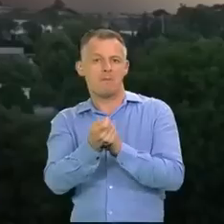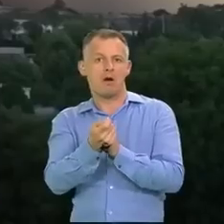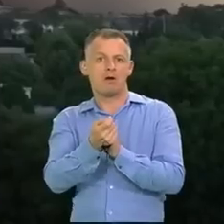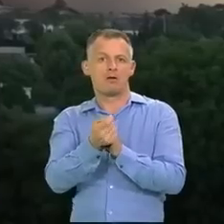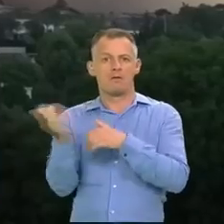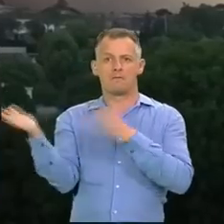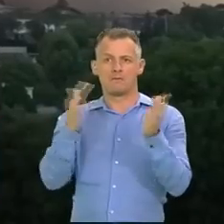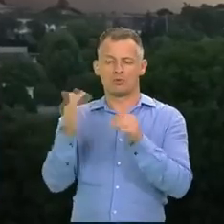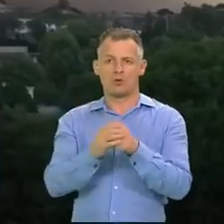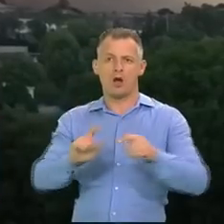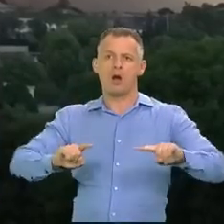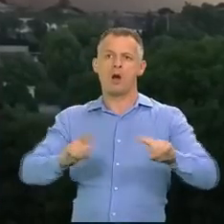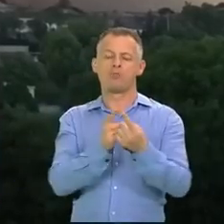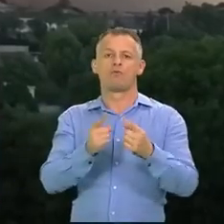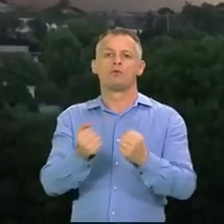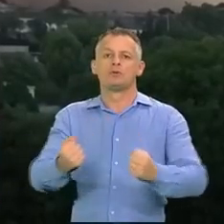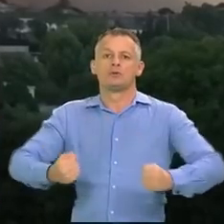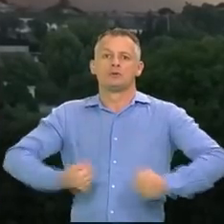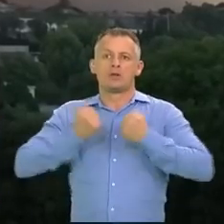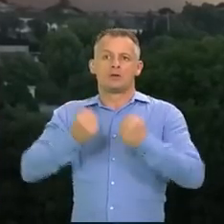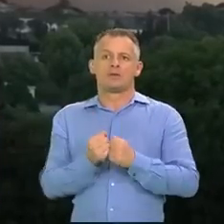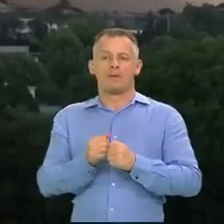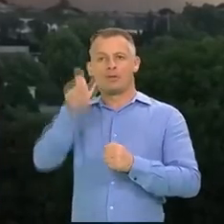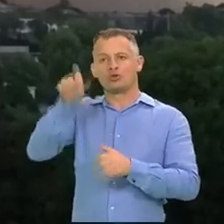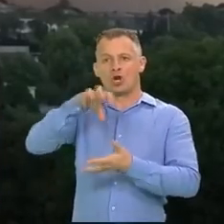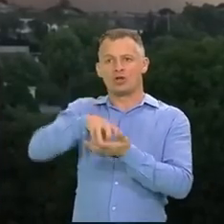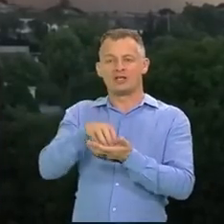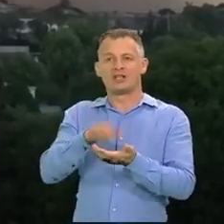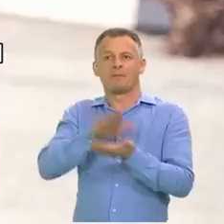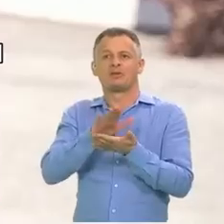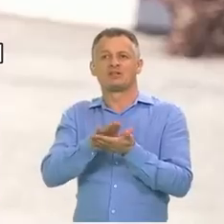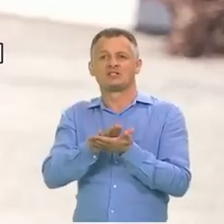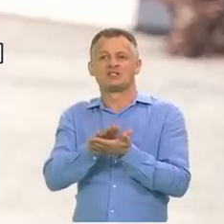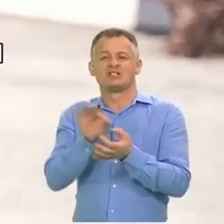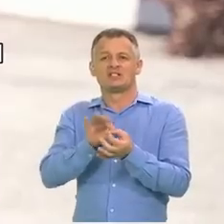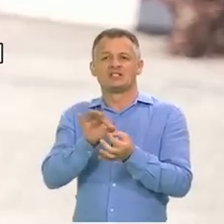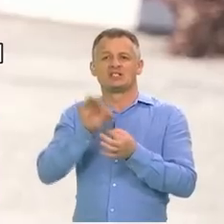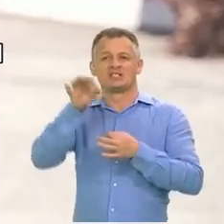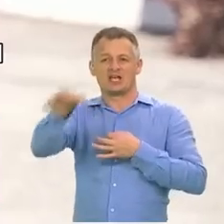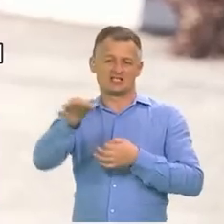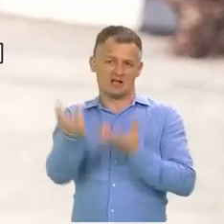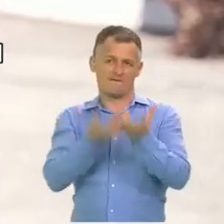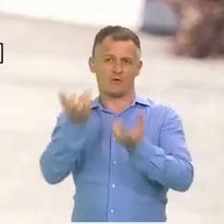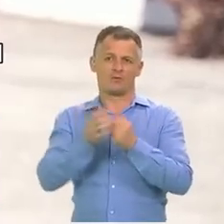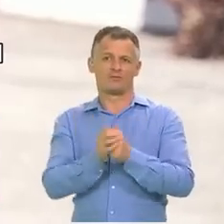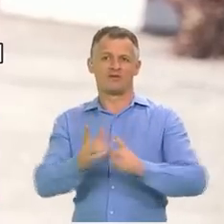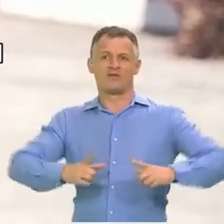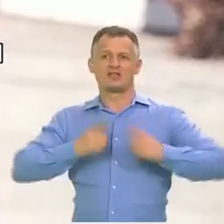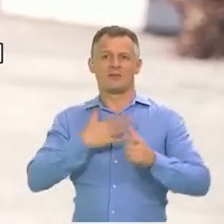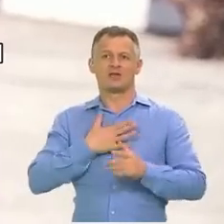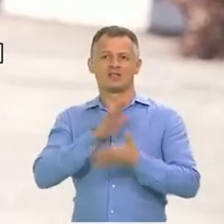să semene panică printre localnicii care se străduiesc să țină focul la distanță. My life now it's